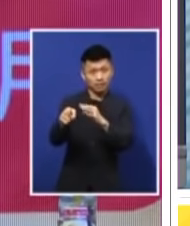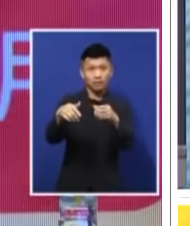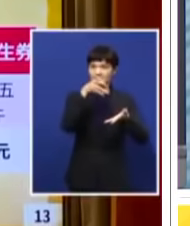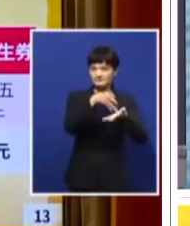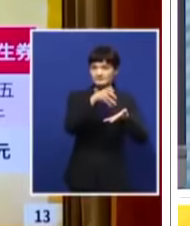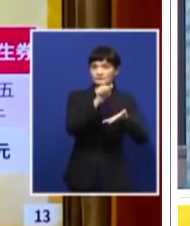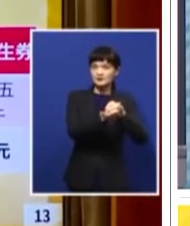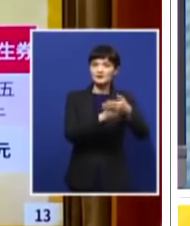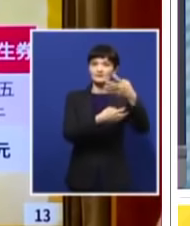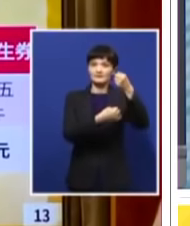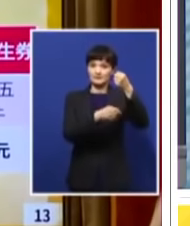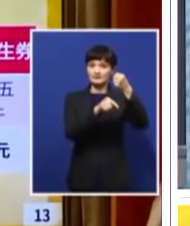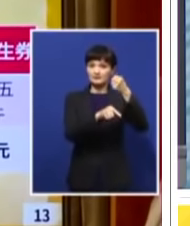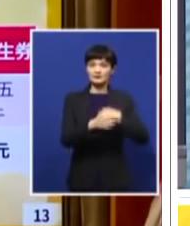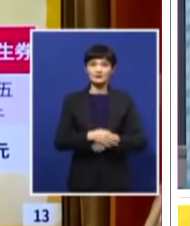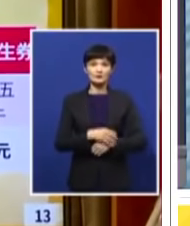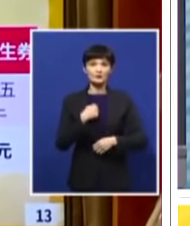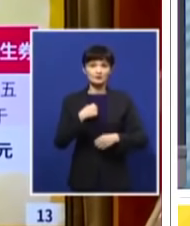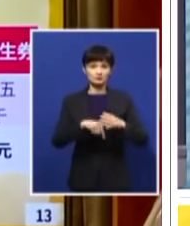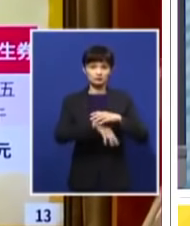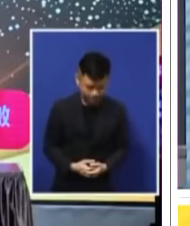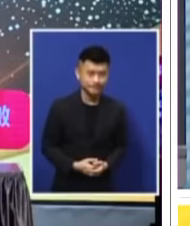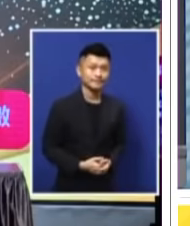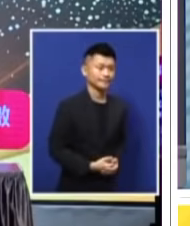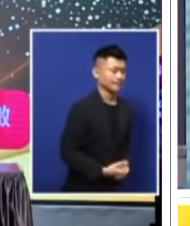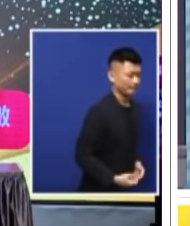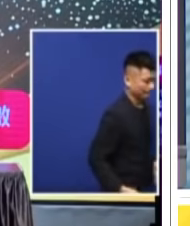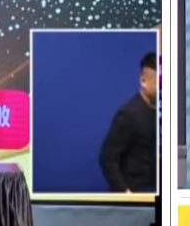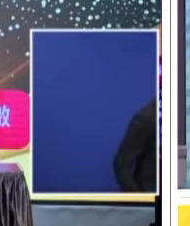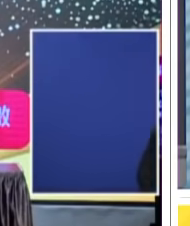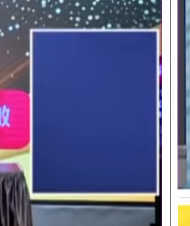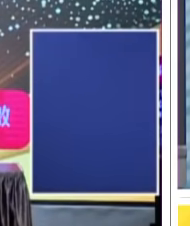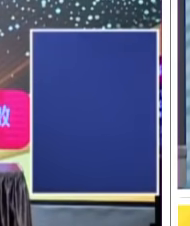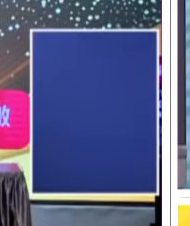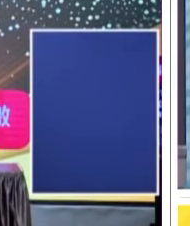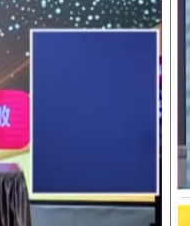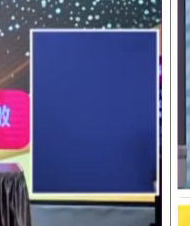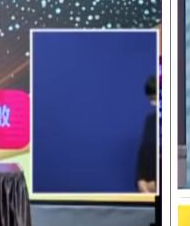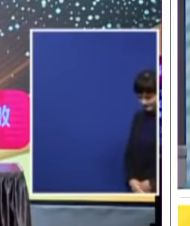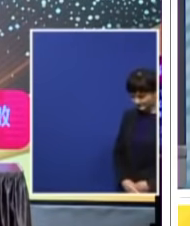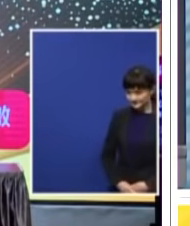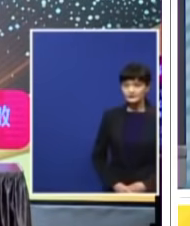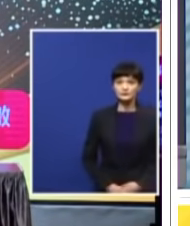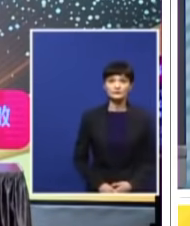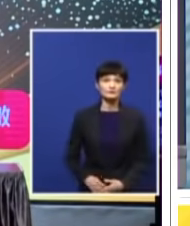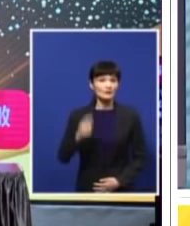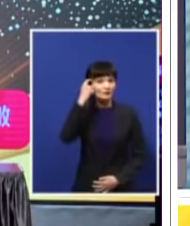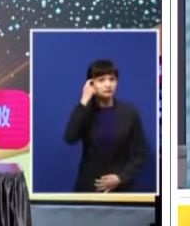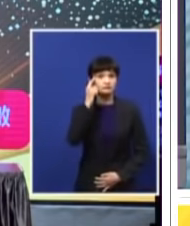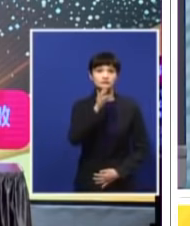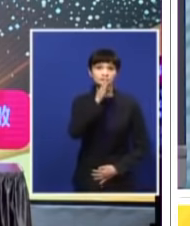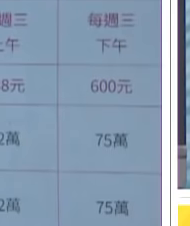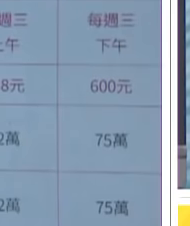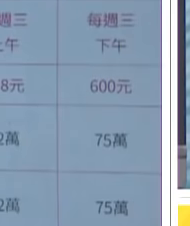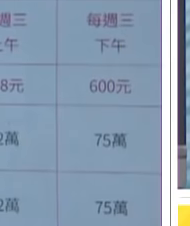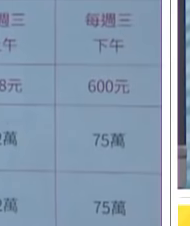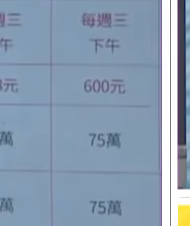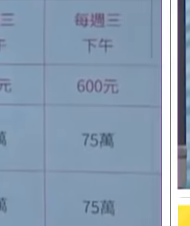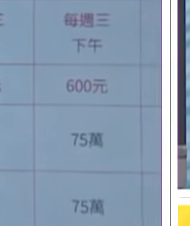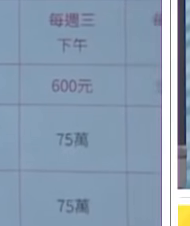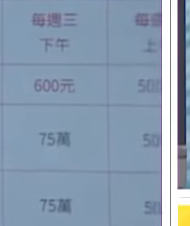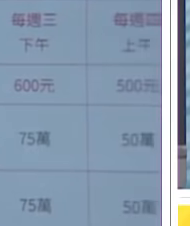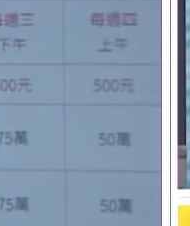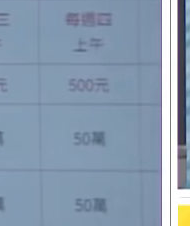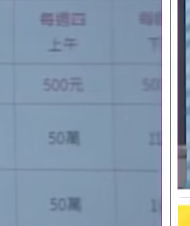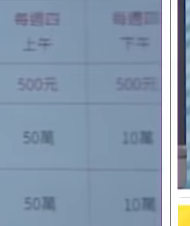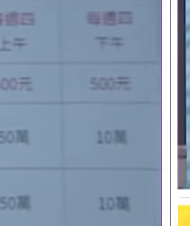新发招标，还要花一亿多，什么做广告，连开发这个城市的广告加起来十几亿，啊，